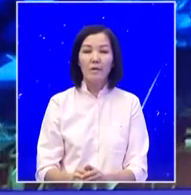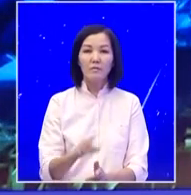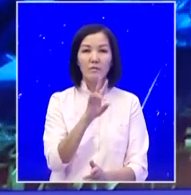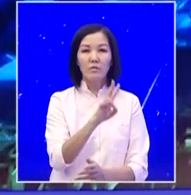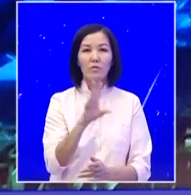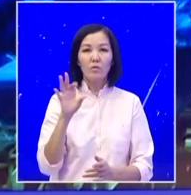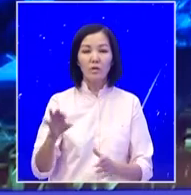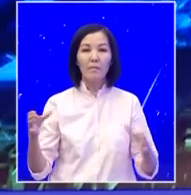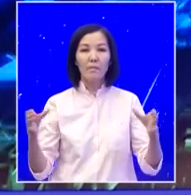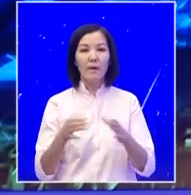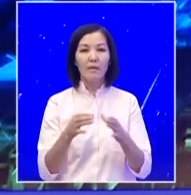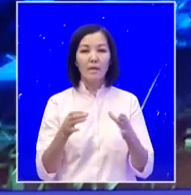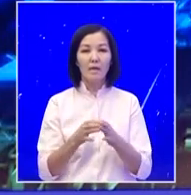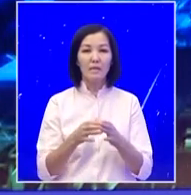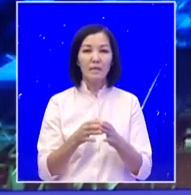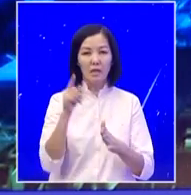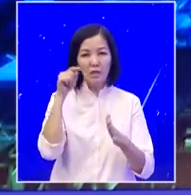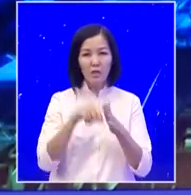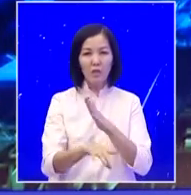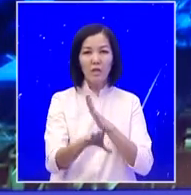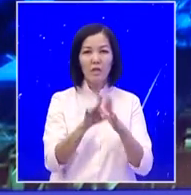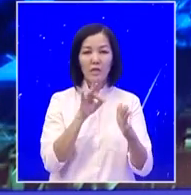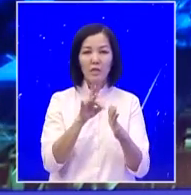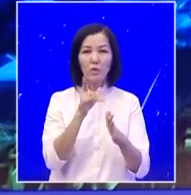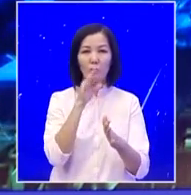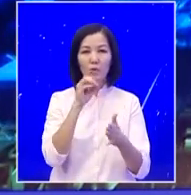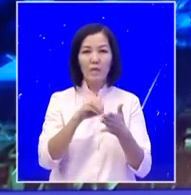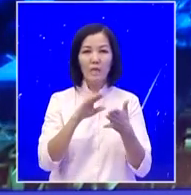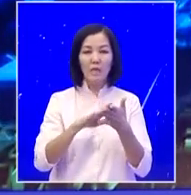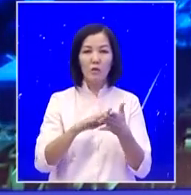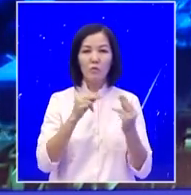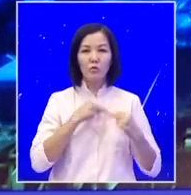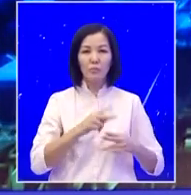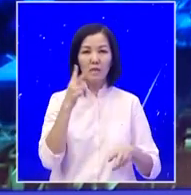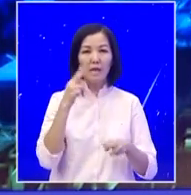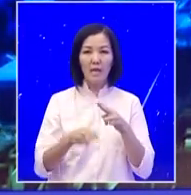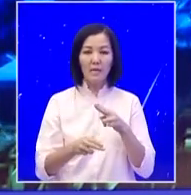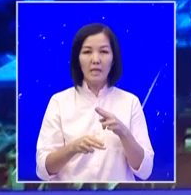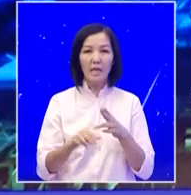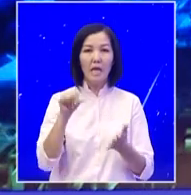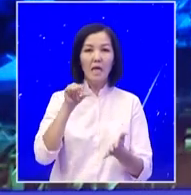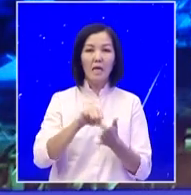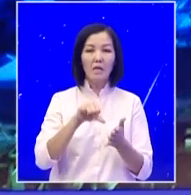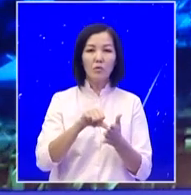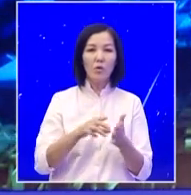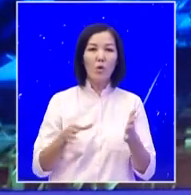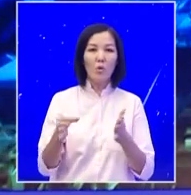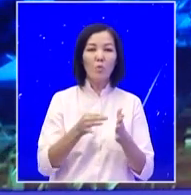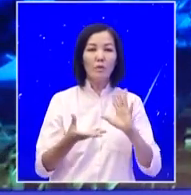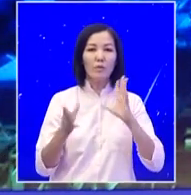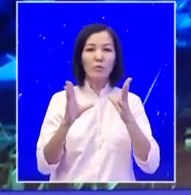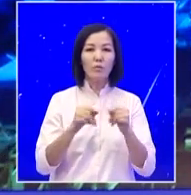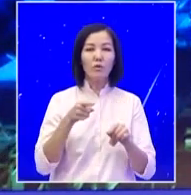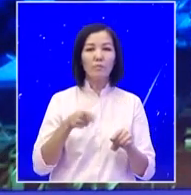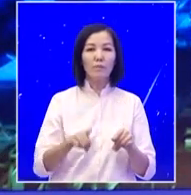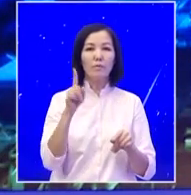Нұр Отан партиясы ішкі партиялық іріктеу науқанының тіркеу жұмыстары аяқталды. Сайлауға қатысуға облыс бойынша 1116